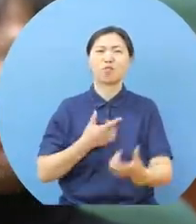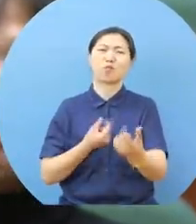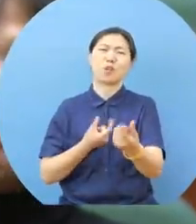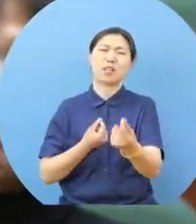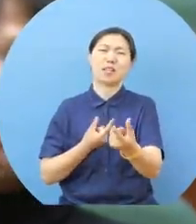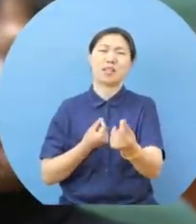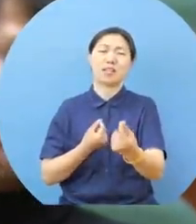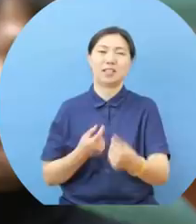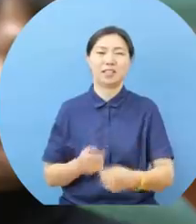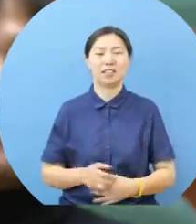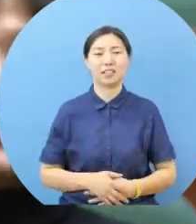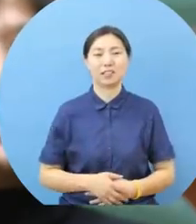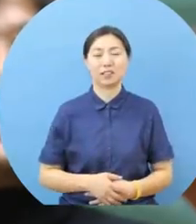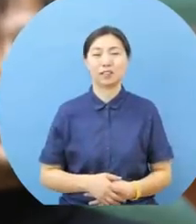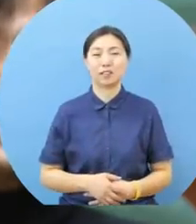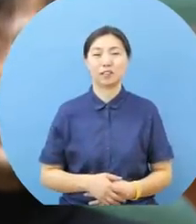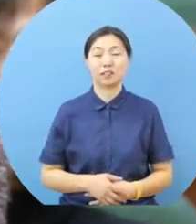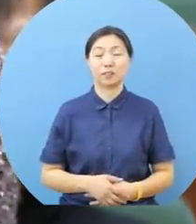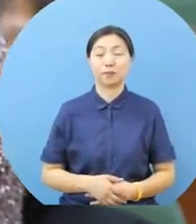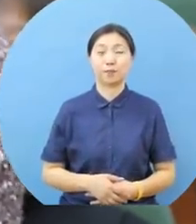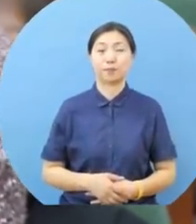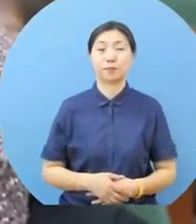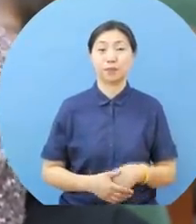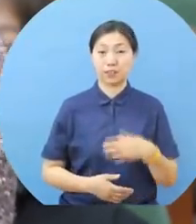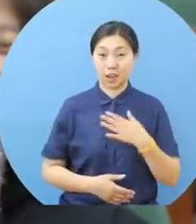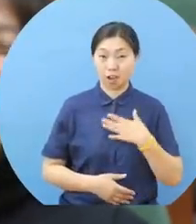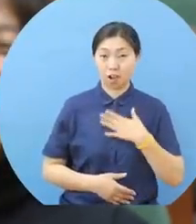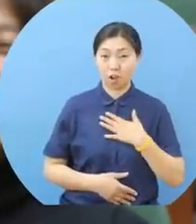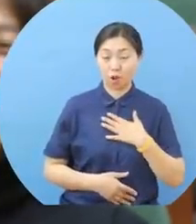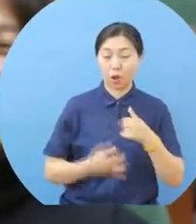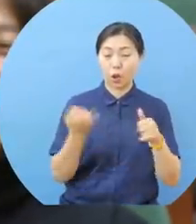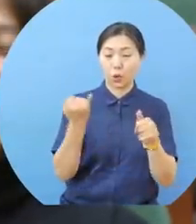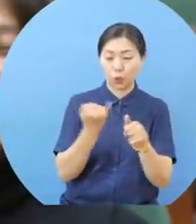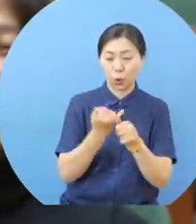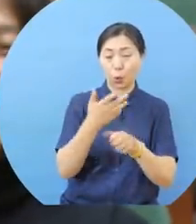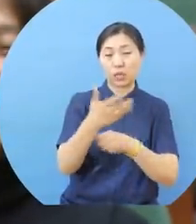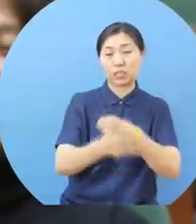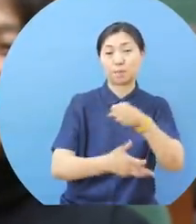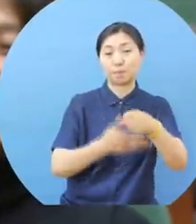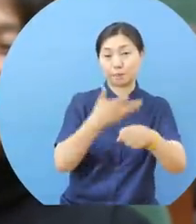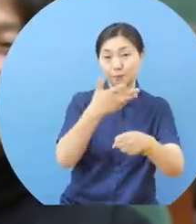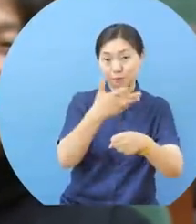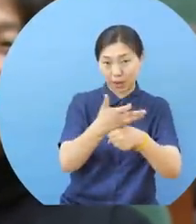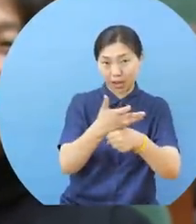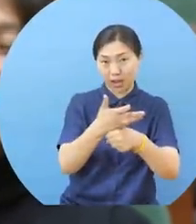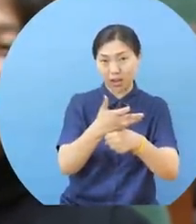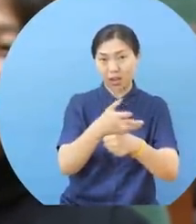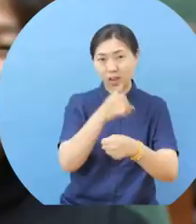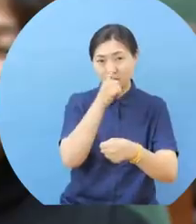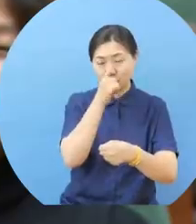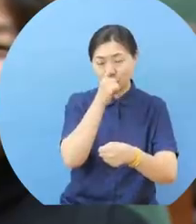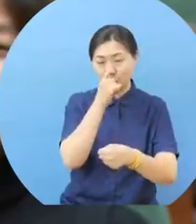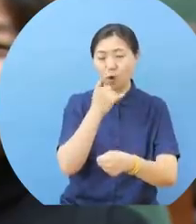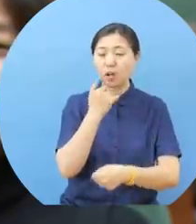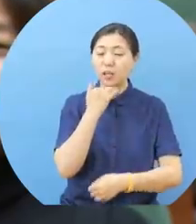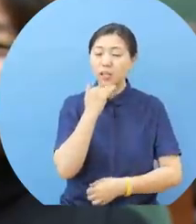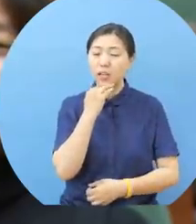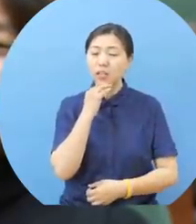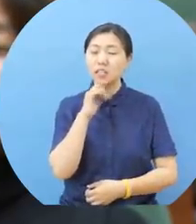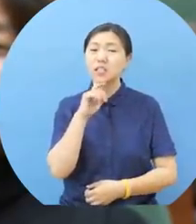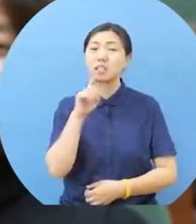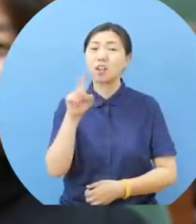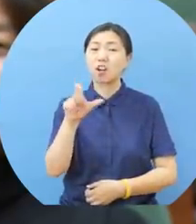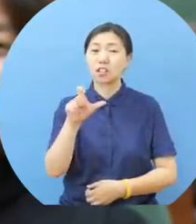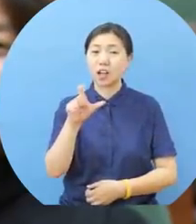저도 떨려요 아 전 저로 28 1 4 배워 오구요 열 다섯